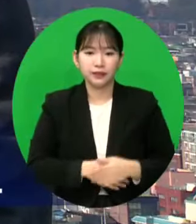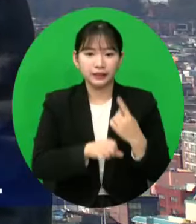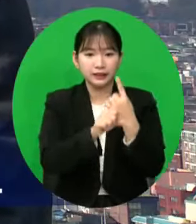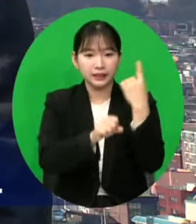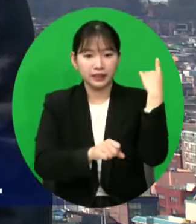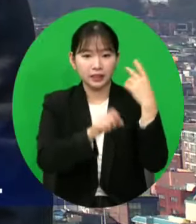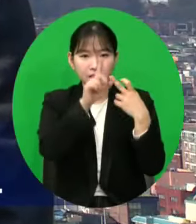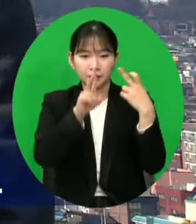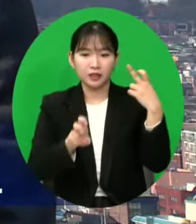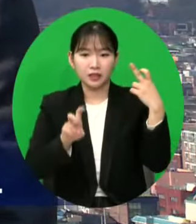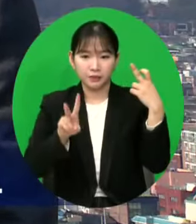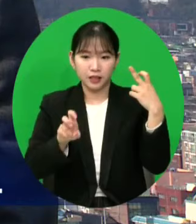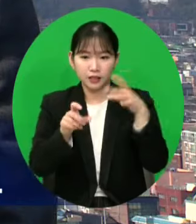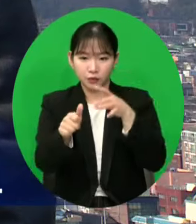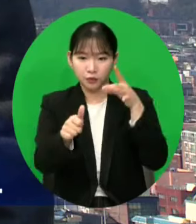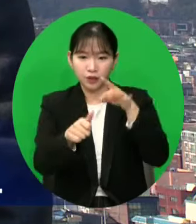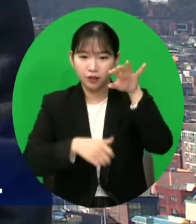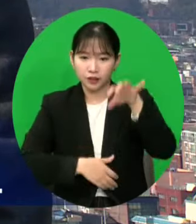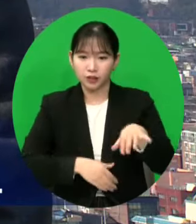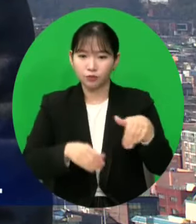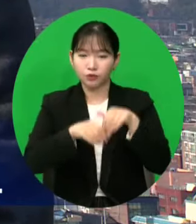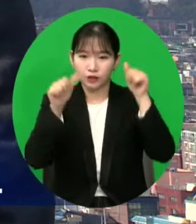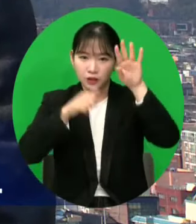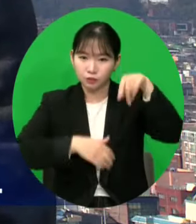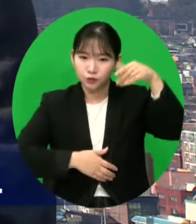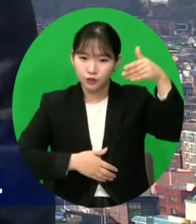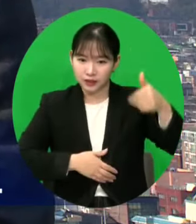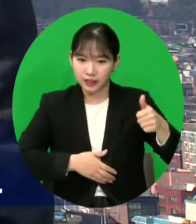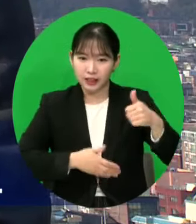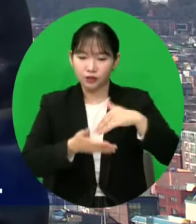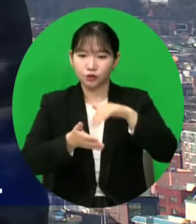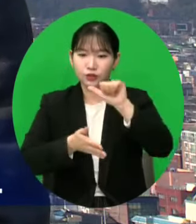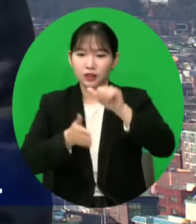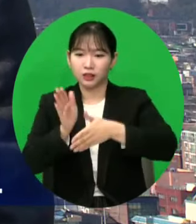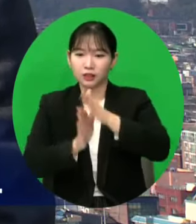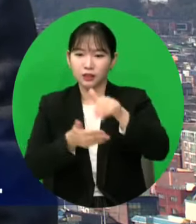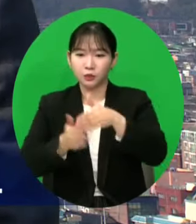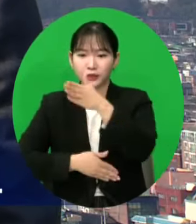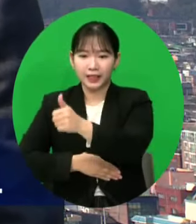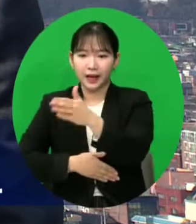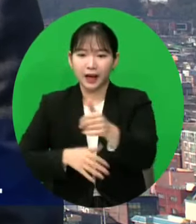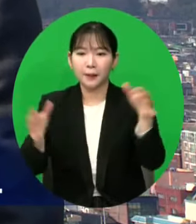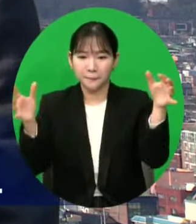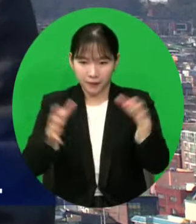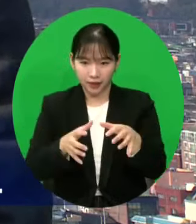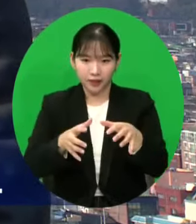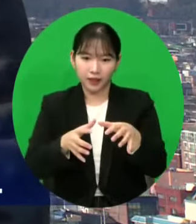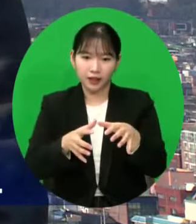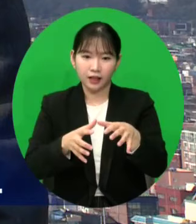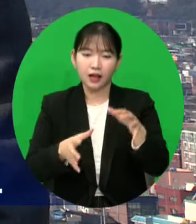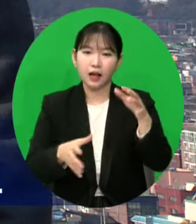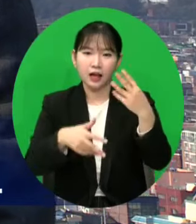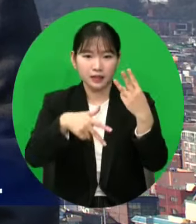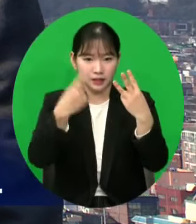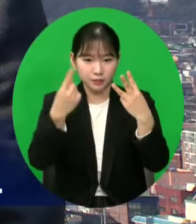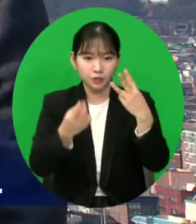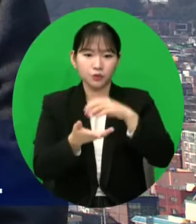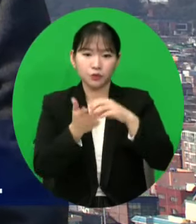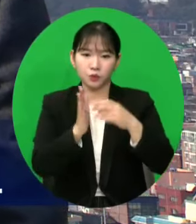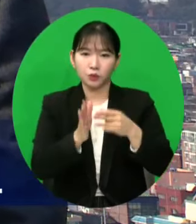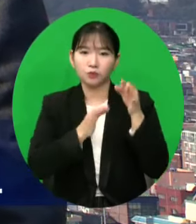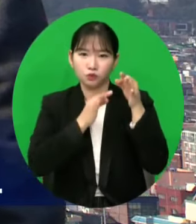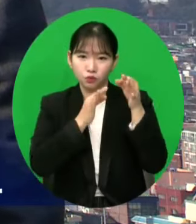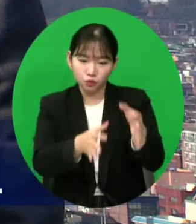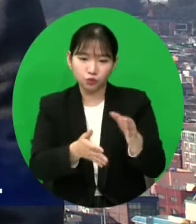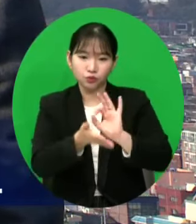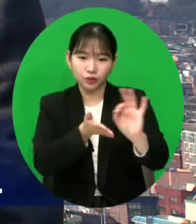작년 12월 22일 통영에서 문체부 장관과 5개 시 도지사가 만나 총 3조 원